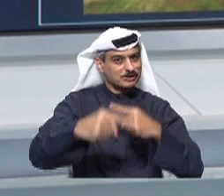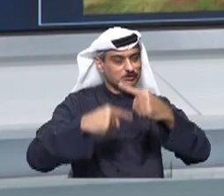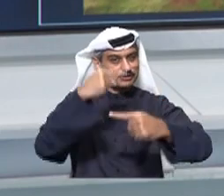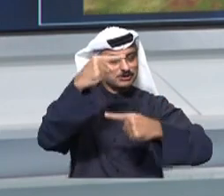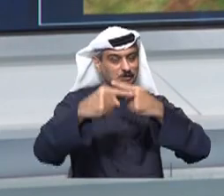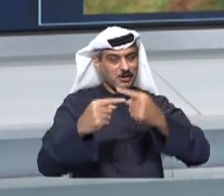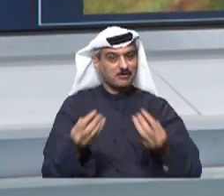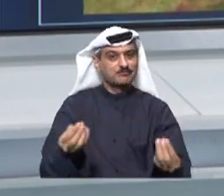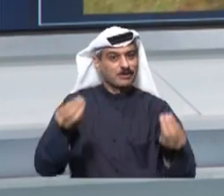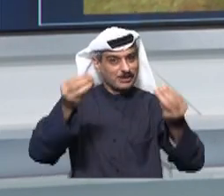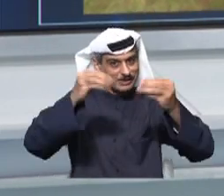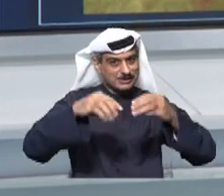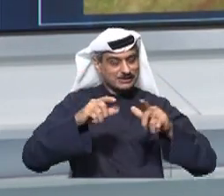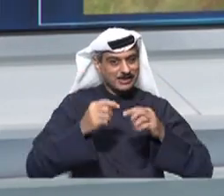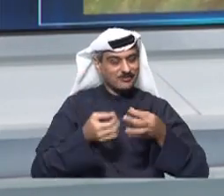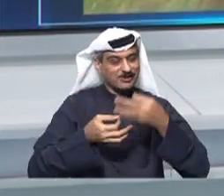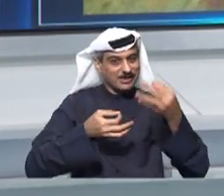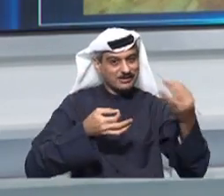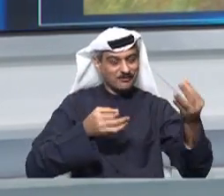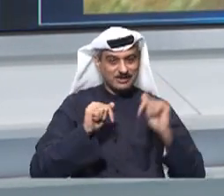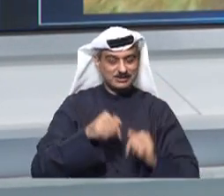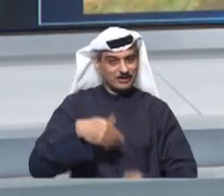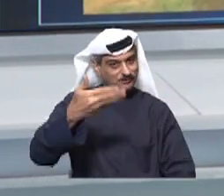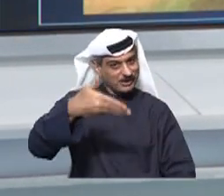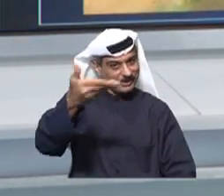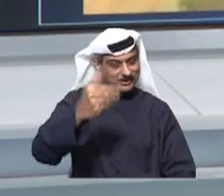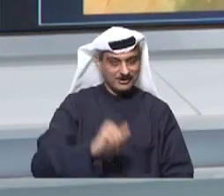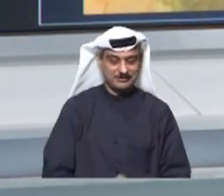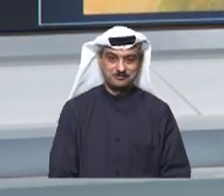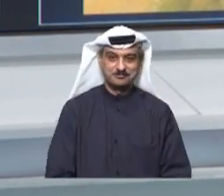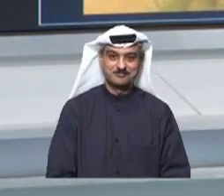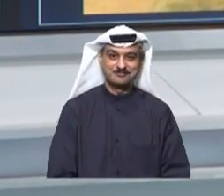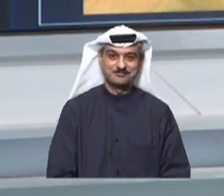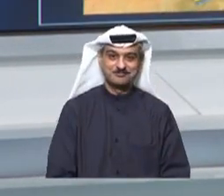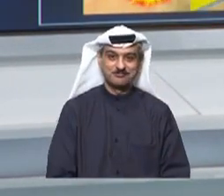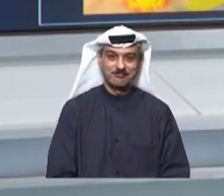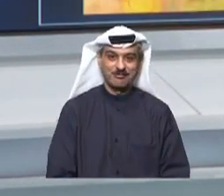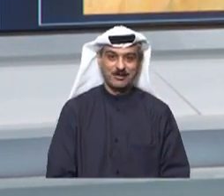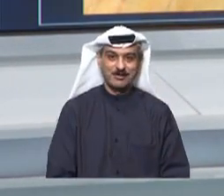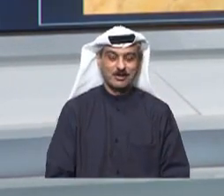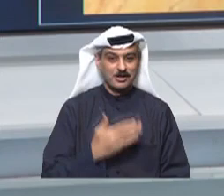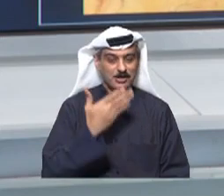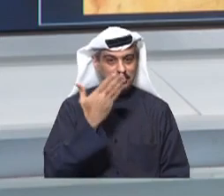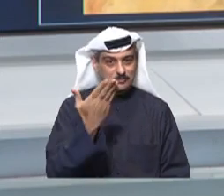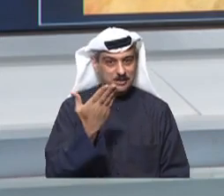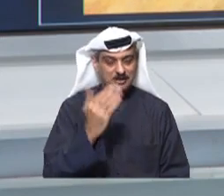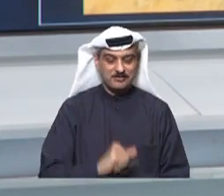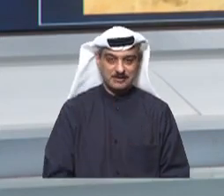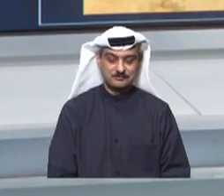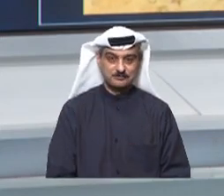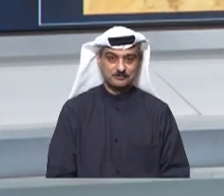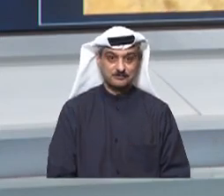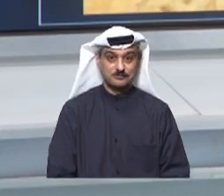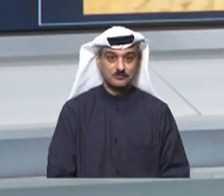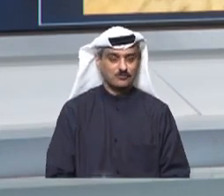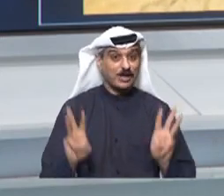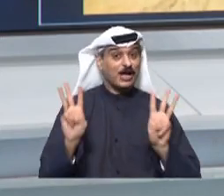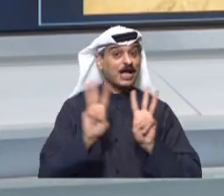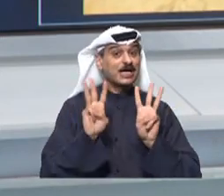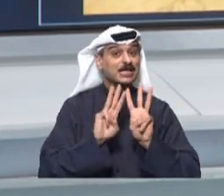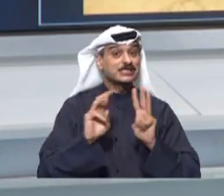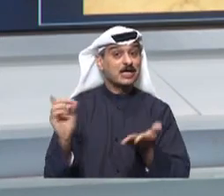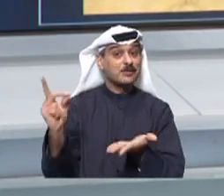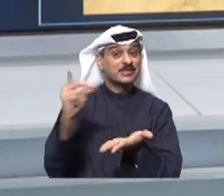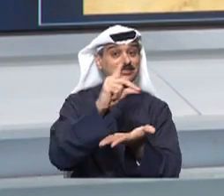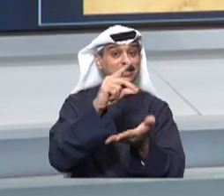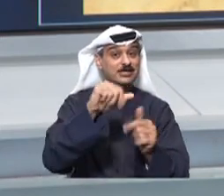ولمزيد من التفاصيل حول هذه الحالة الجوية المتوقعة خلال هذا الأسبوع نتمنى منكم متابعة حساب إدارة الأرصاد الجوية في